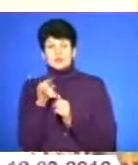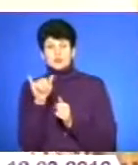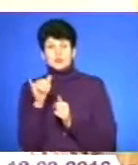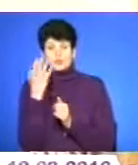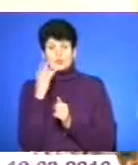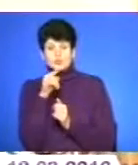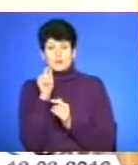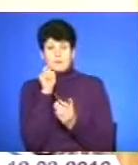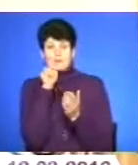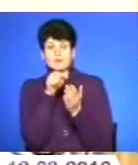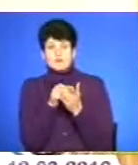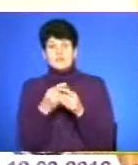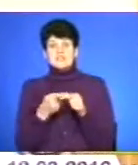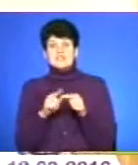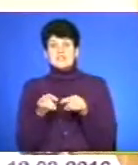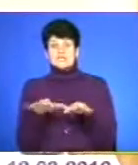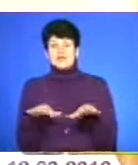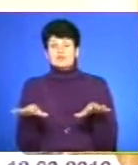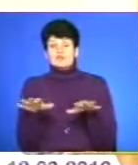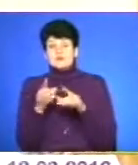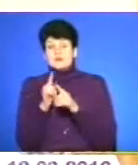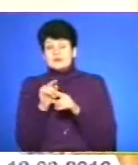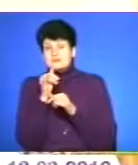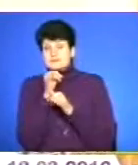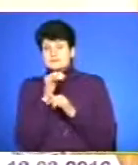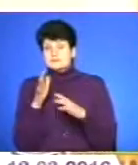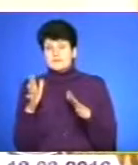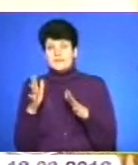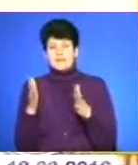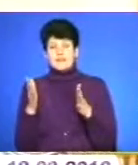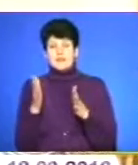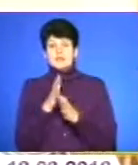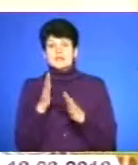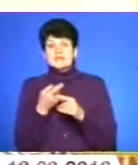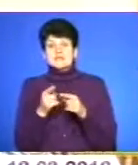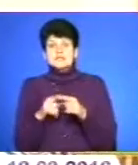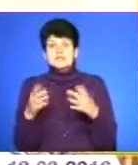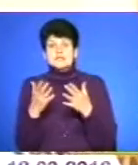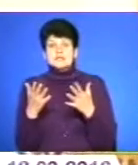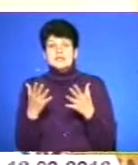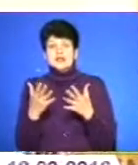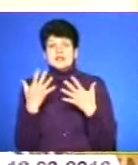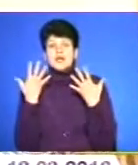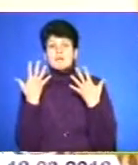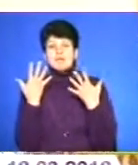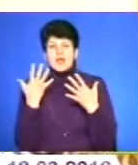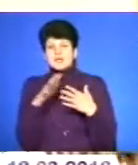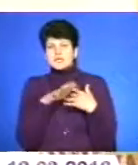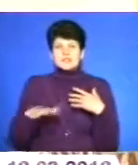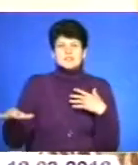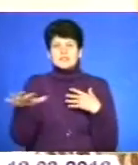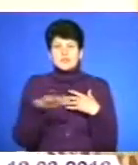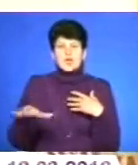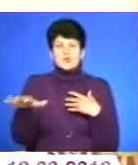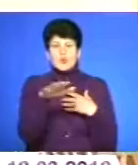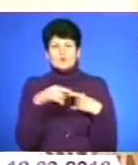просто в цій атмосфері, ну, це нереальна атмосфера, серйозно. Це буквально як 5 стадіонів футбольних